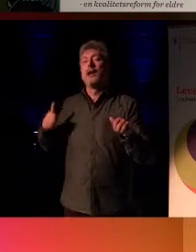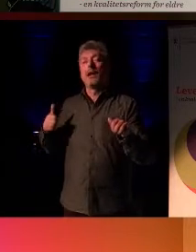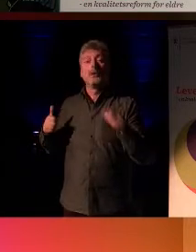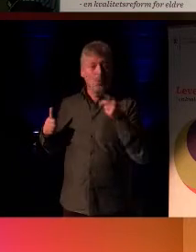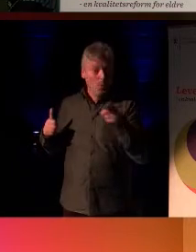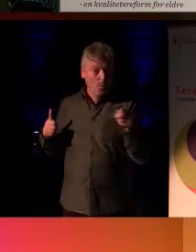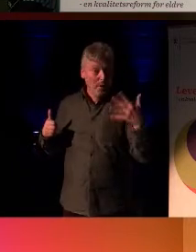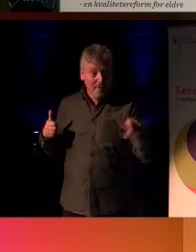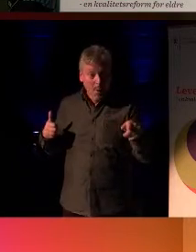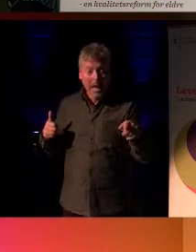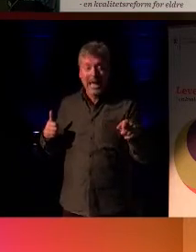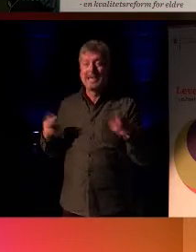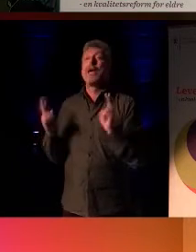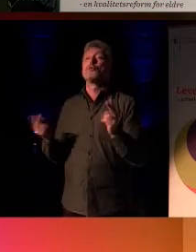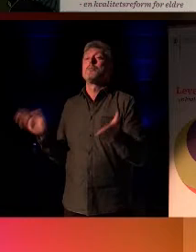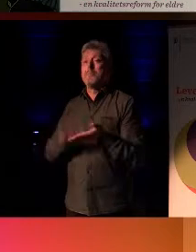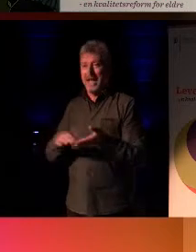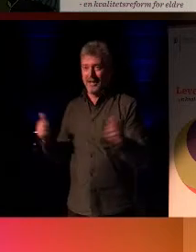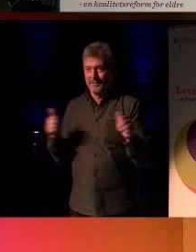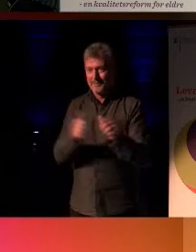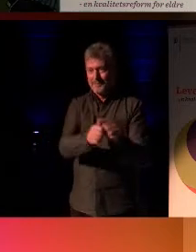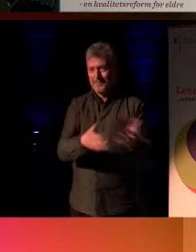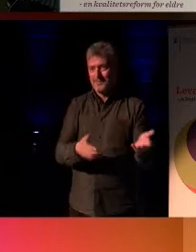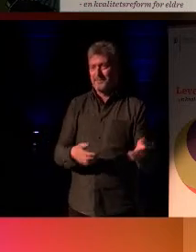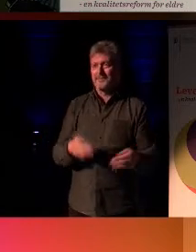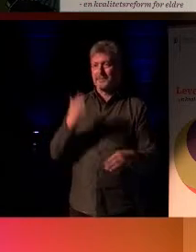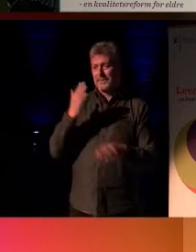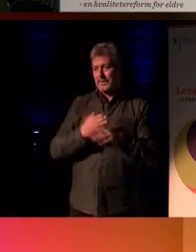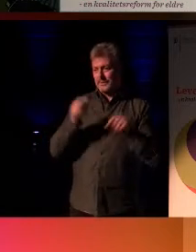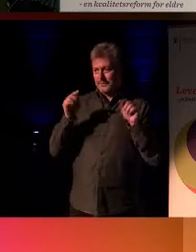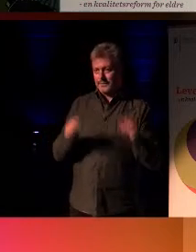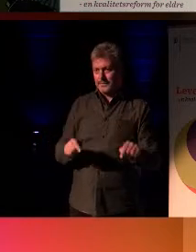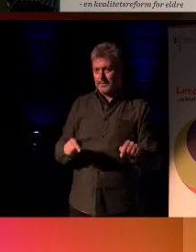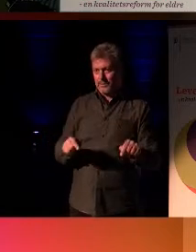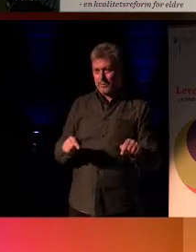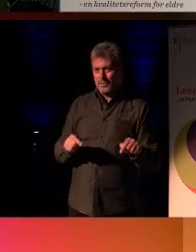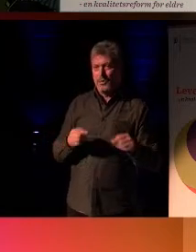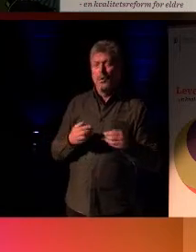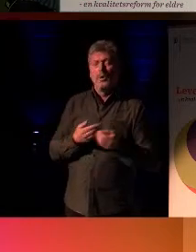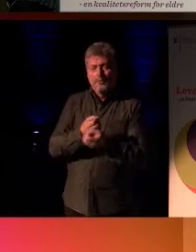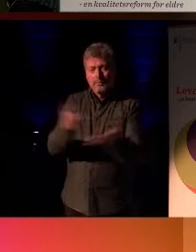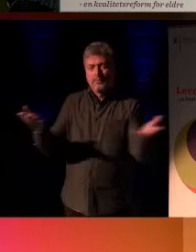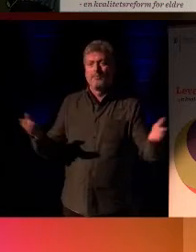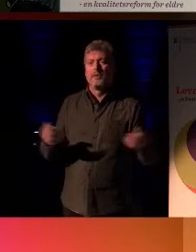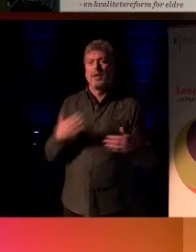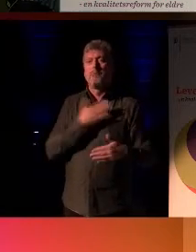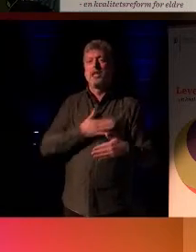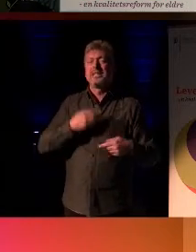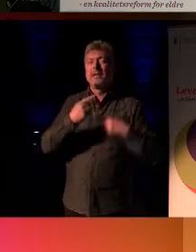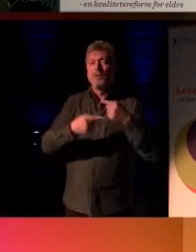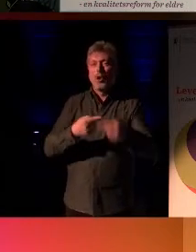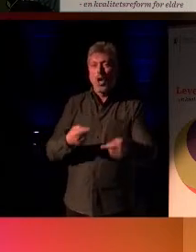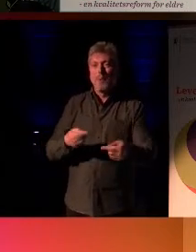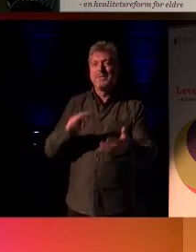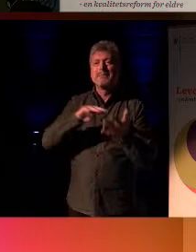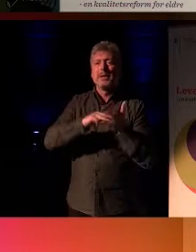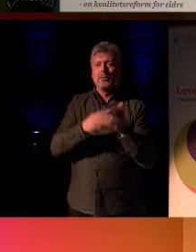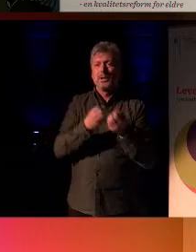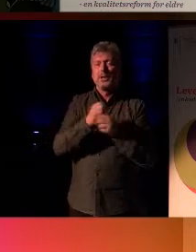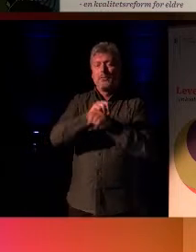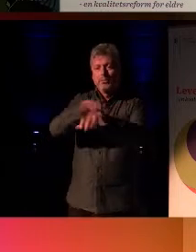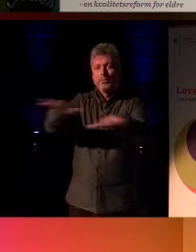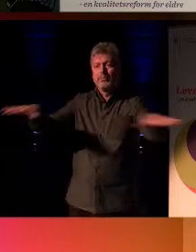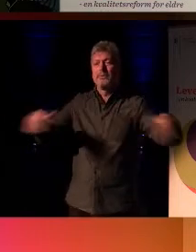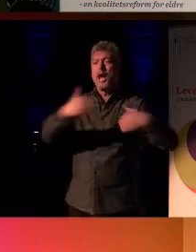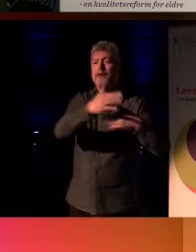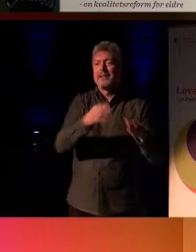tiltakene fungerer. Vi har akkurat blitt ferdige med å bredde pasientforløpmetodikken til alle de andre avdelingene I hjemmesykepleien. Men de